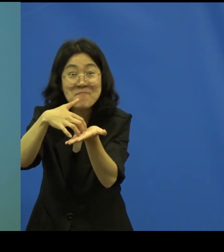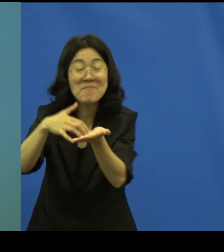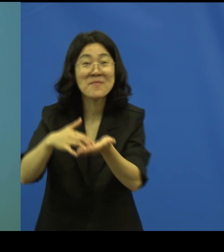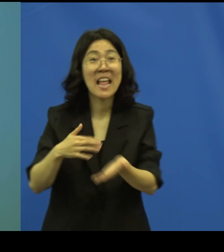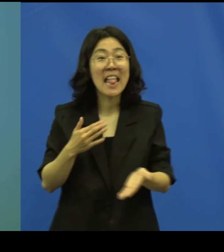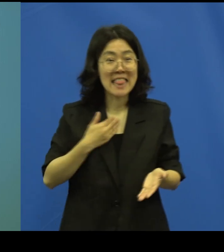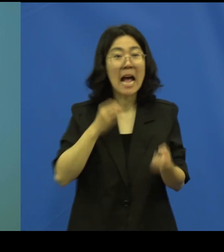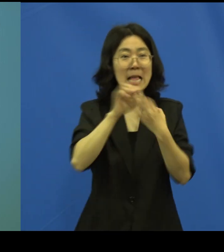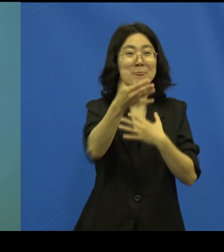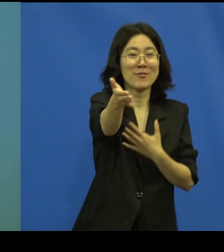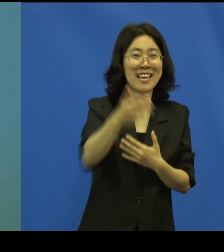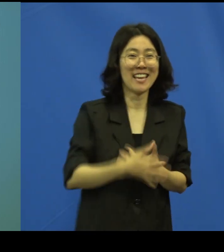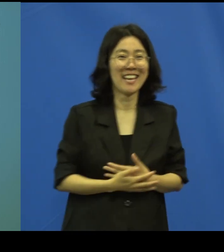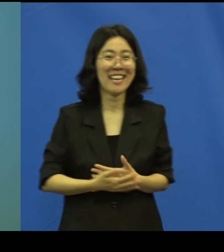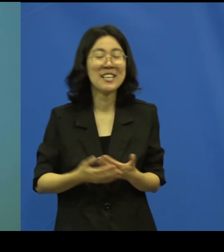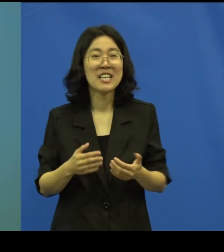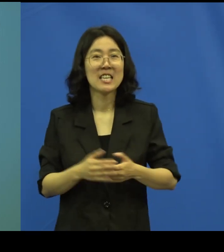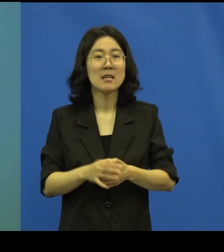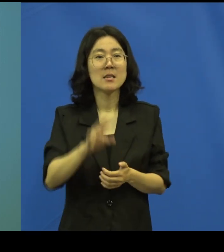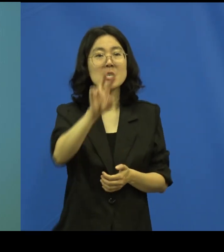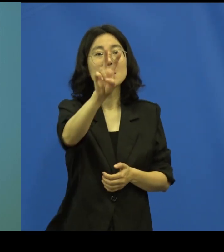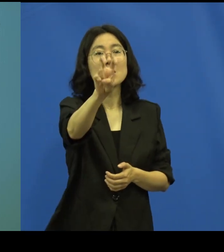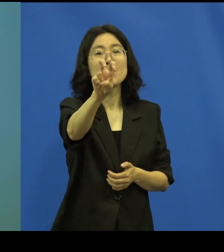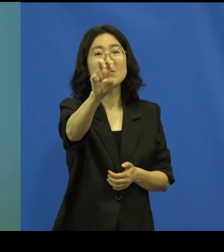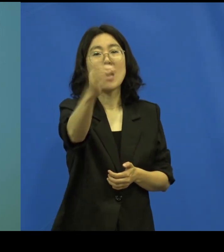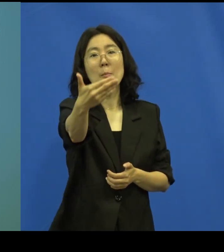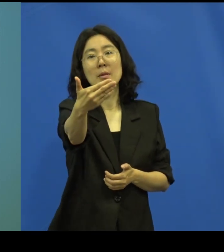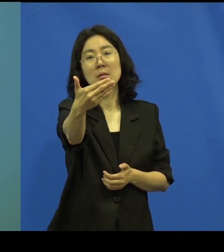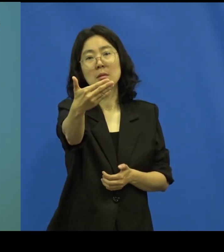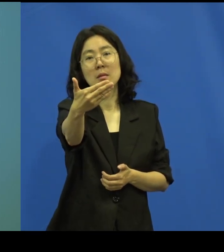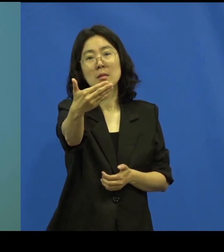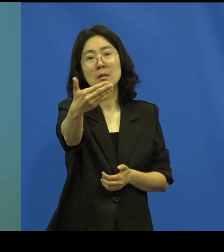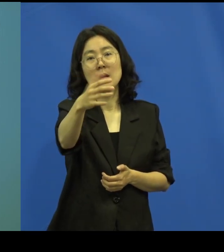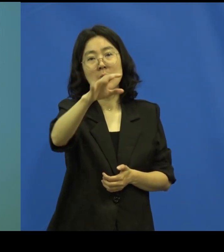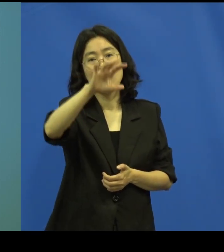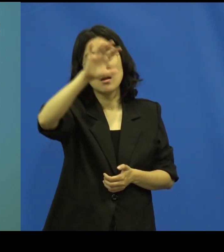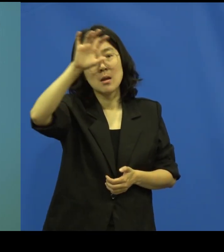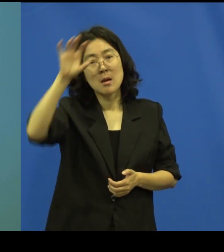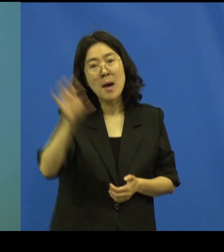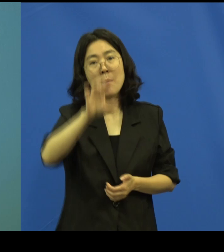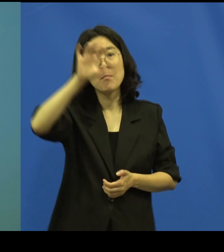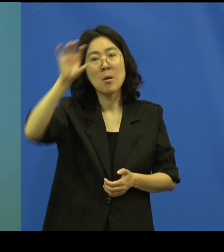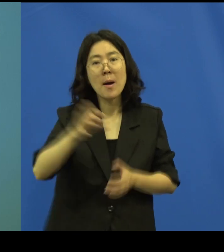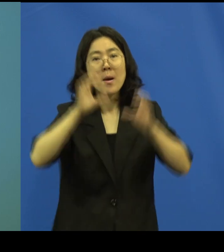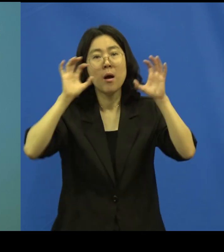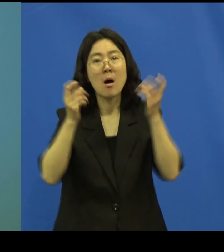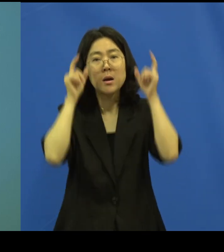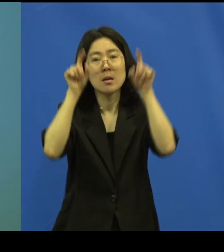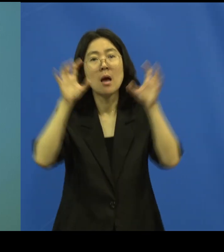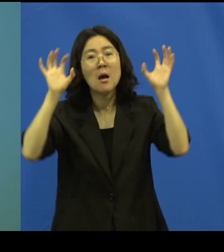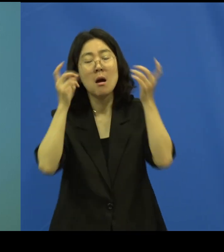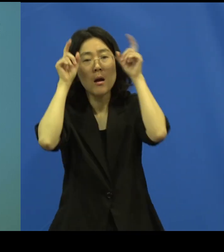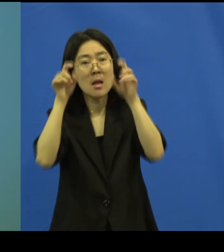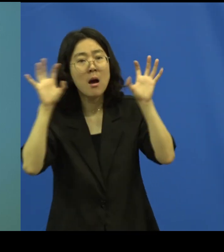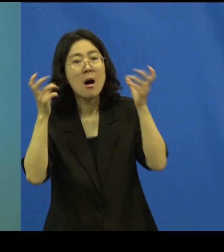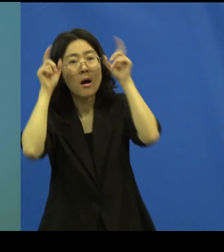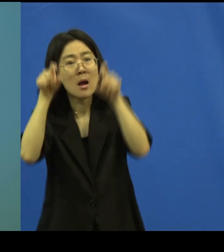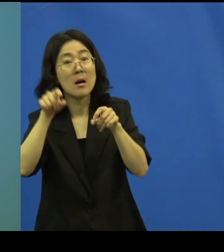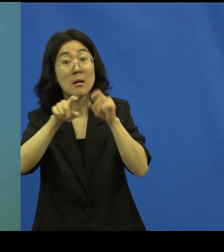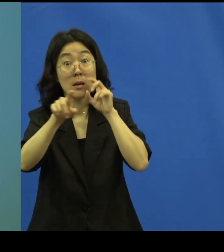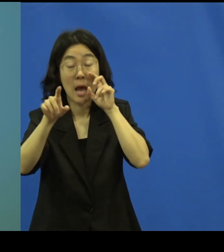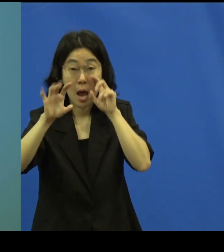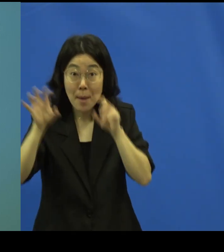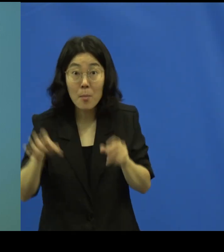제가 일단 답은 알려드리겠습니다. 29번이 나와요. 여러분, 출애굽기 12장 6절에서